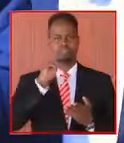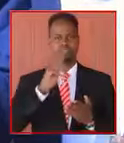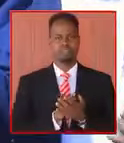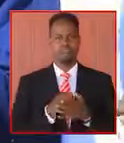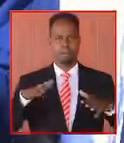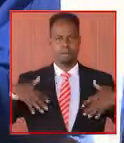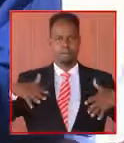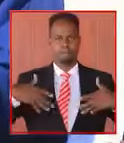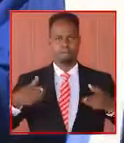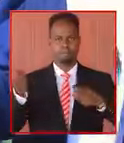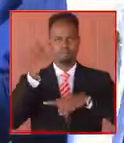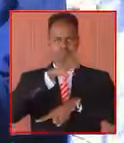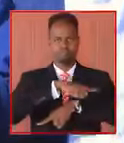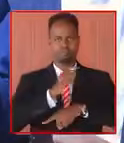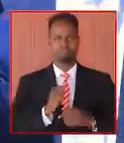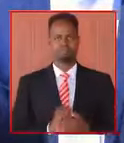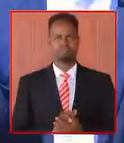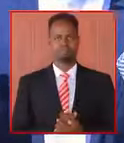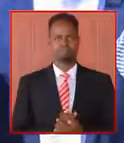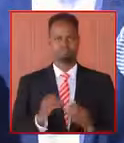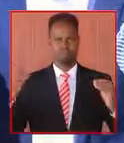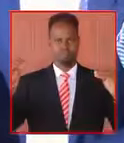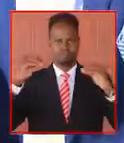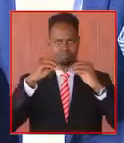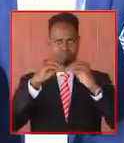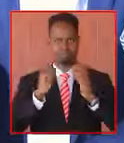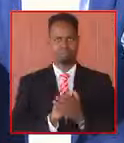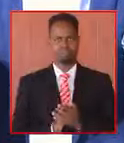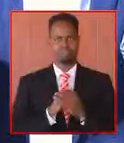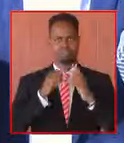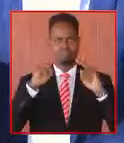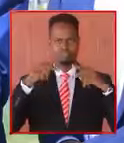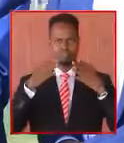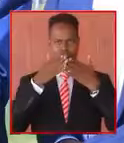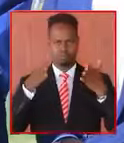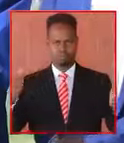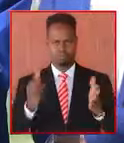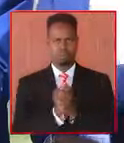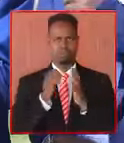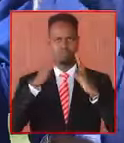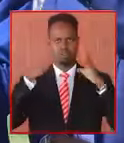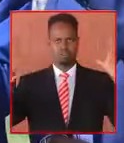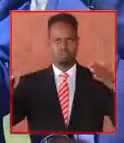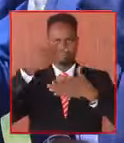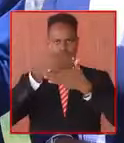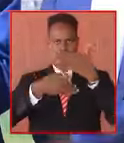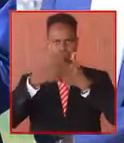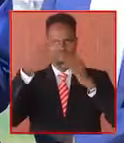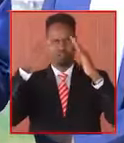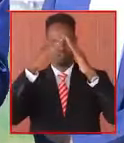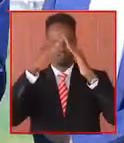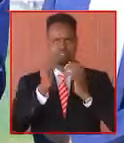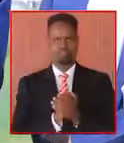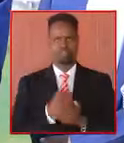أديات بان وفرح سليمات إن كان سوق يبلغ حفلة الغفرة هي مشروع عن بلالن